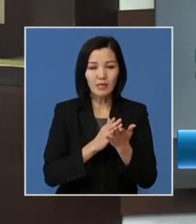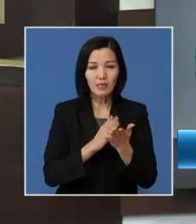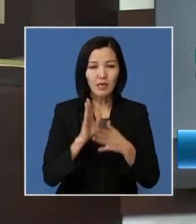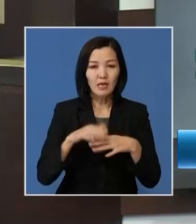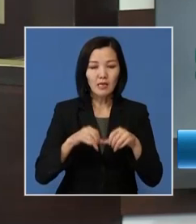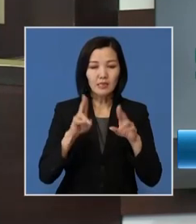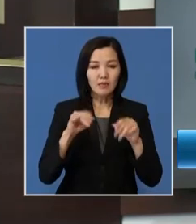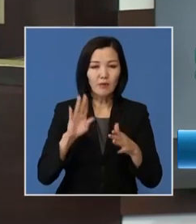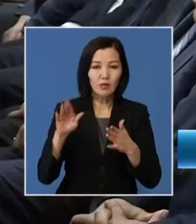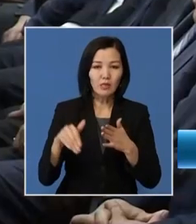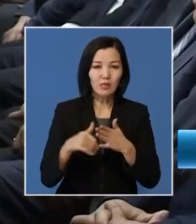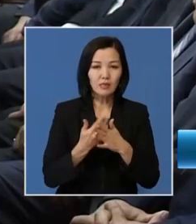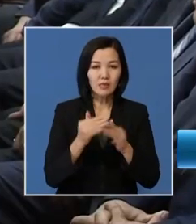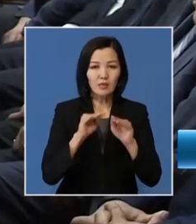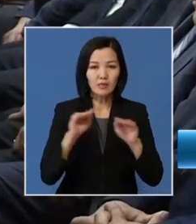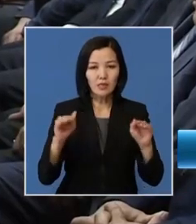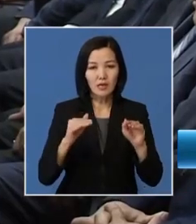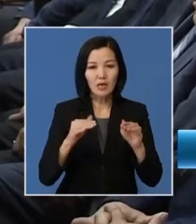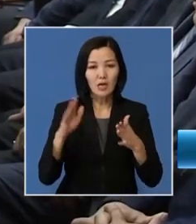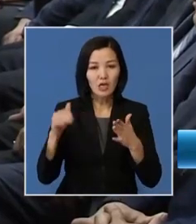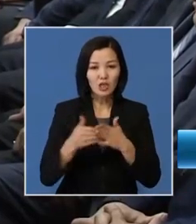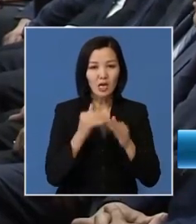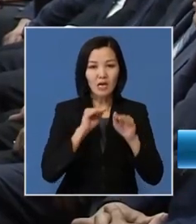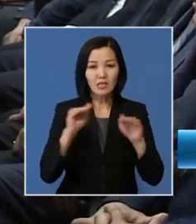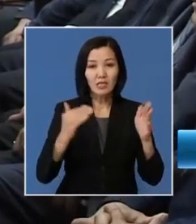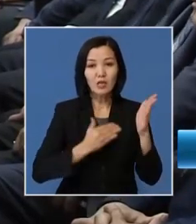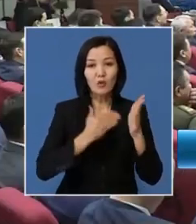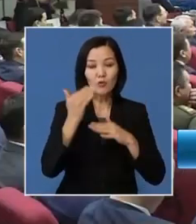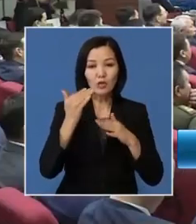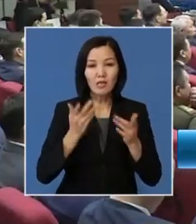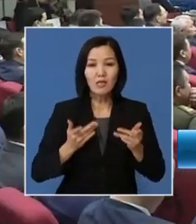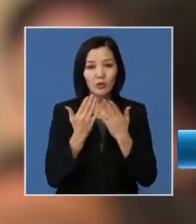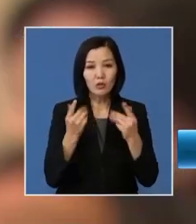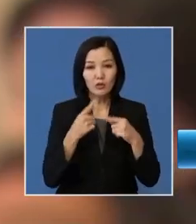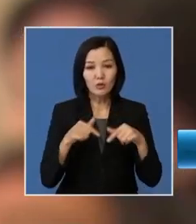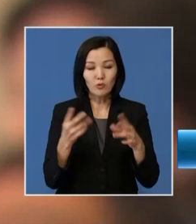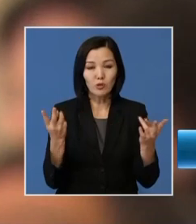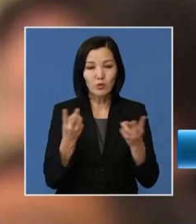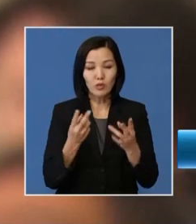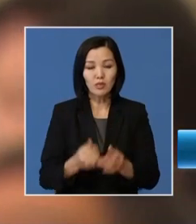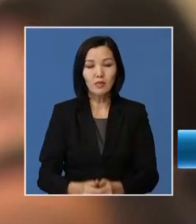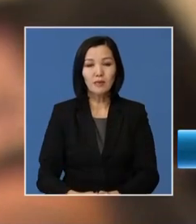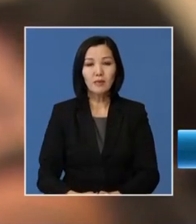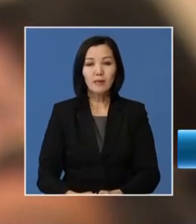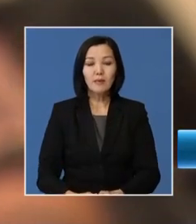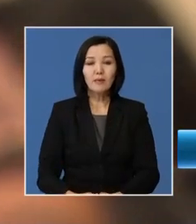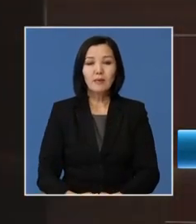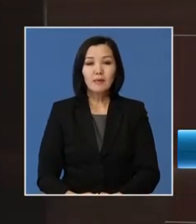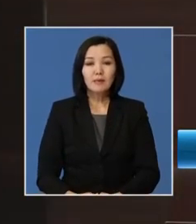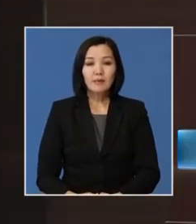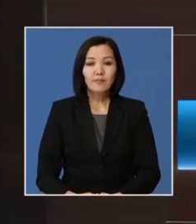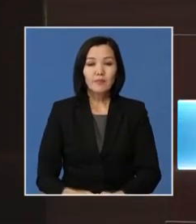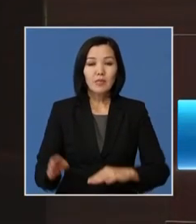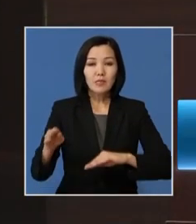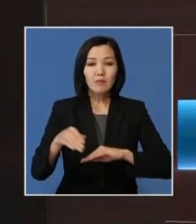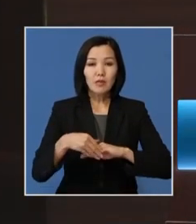деңгейден инновациялық санатқа қадам басты. Талапта күшейіп жатқанын қаперге салды. Ең біріншіде осы сыбайлас